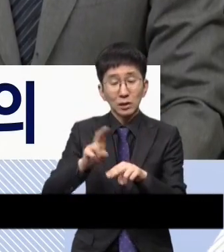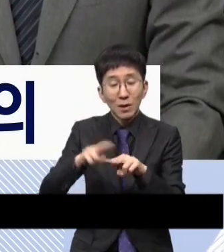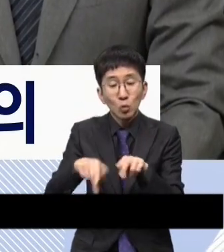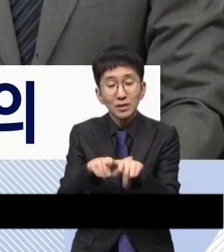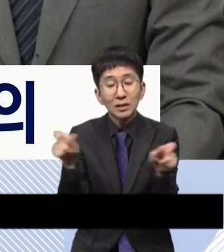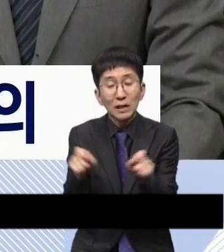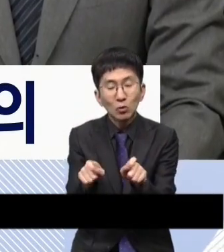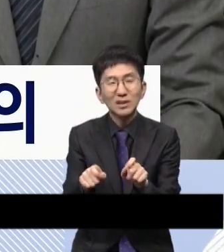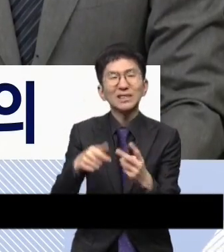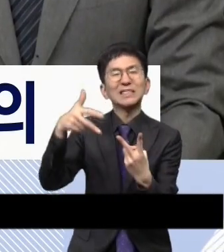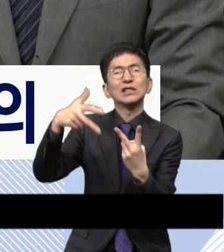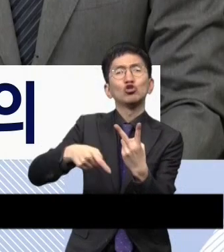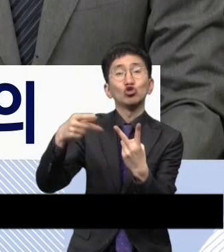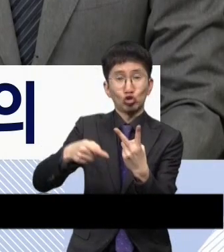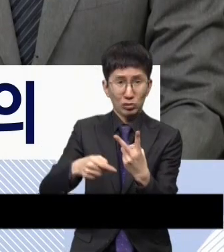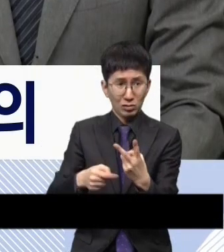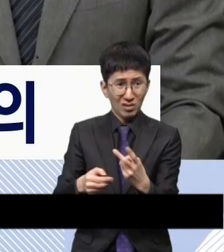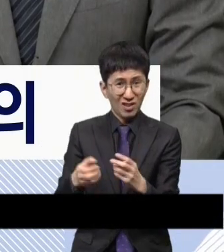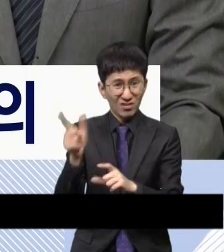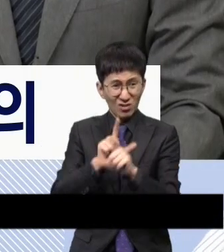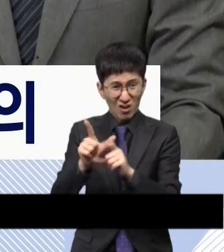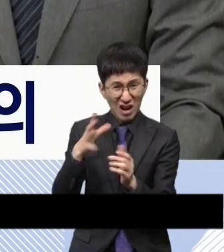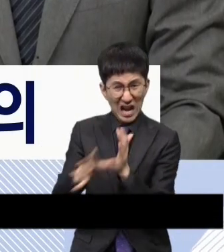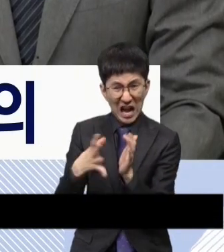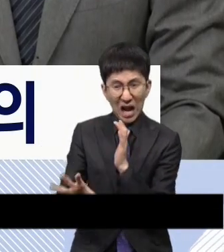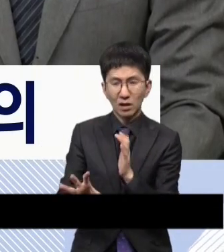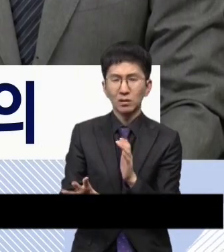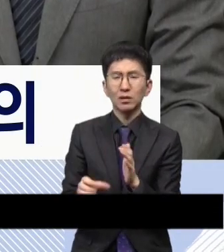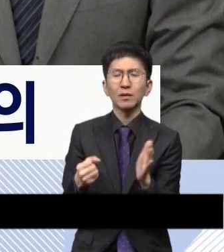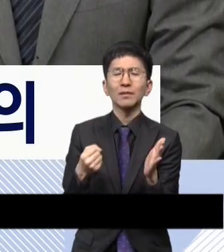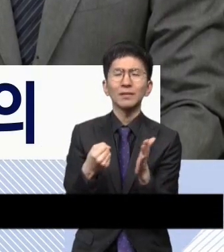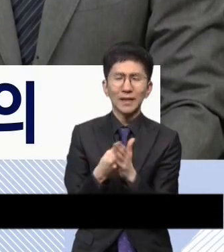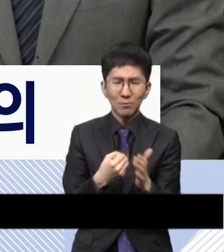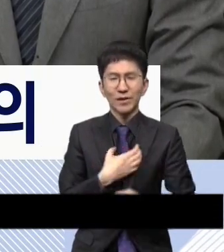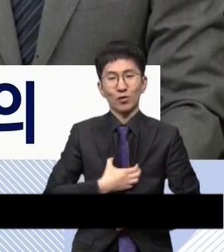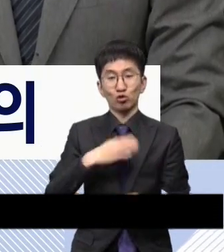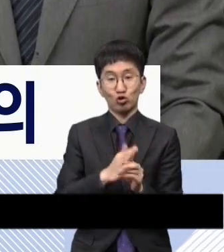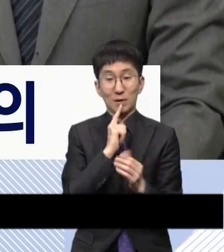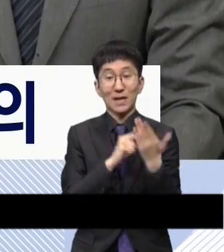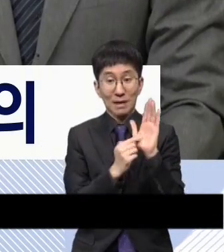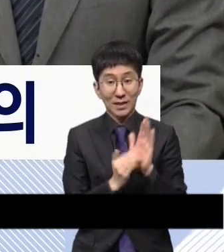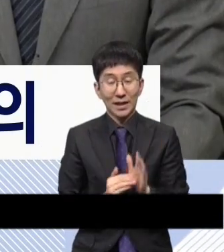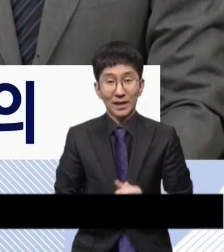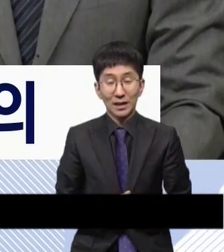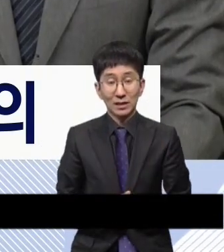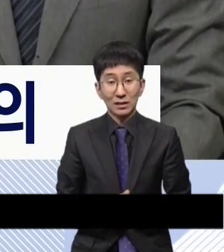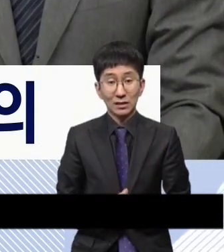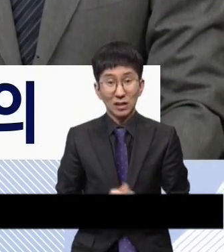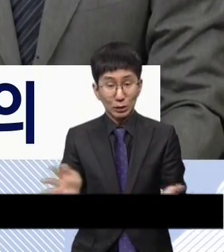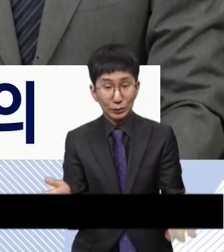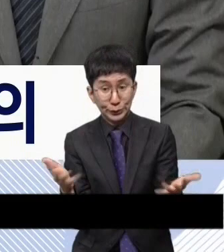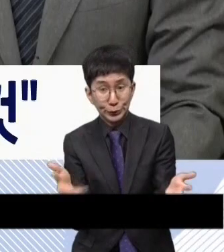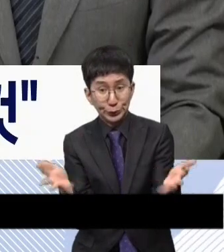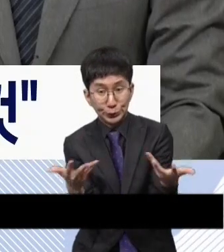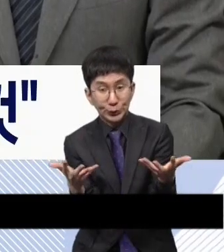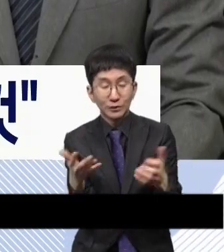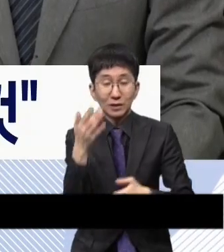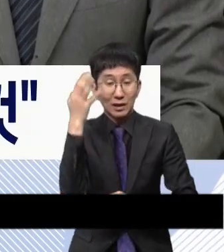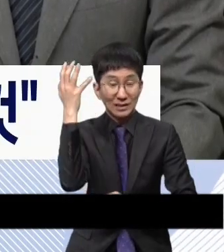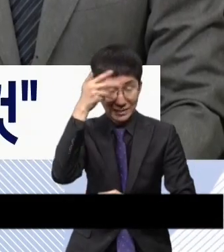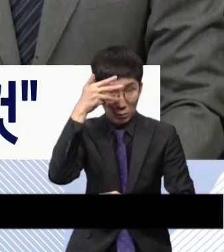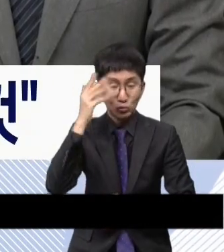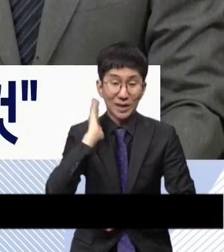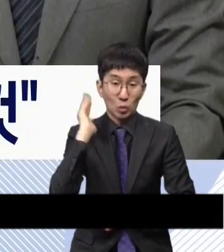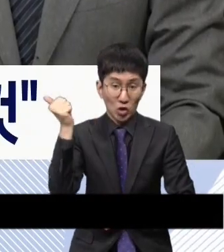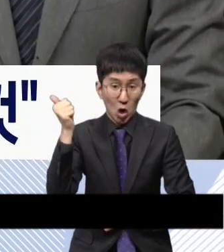않았지만 그동안 무슨 짓을 더 할지 모르겠다는 불안감이 그만큼 크다는 얘기입니다. 시위를 부채질했던 트럼프 대통령은요,